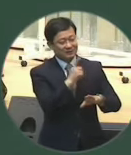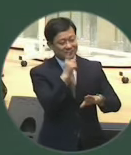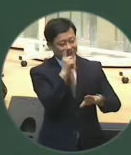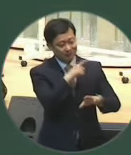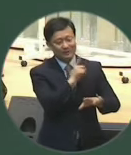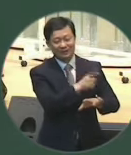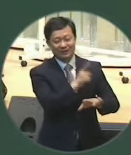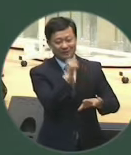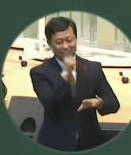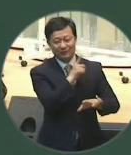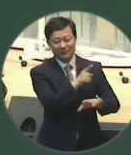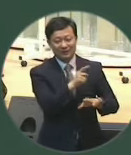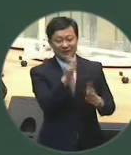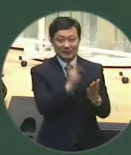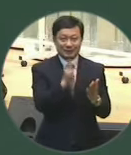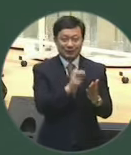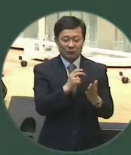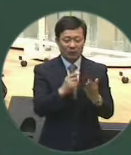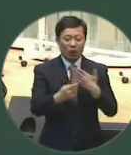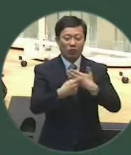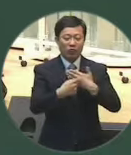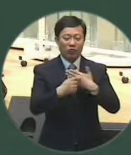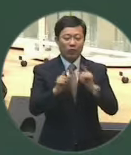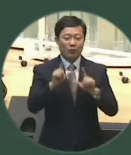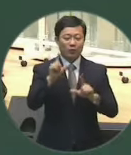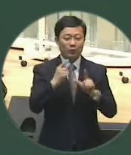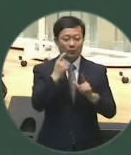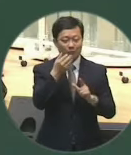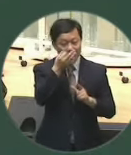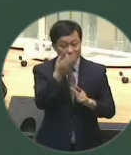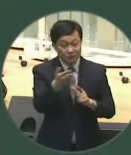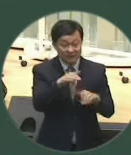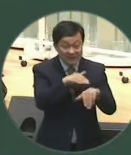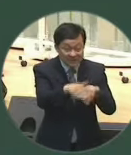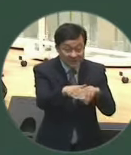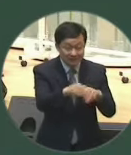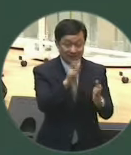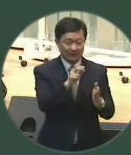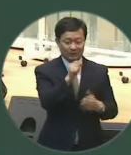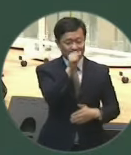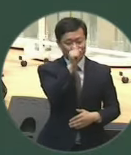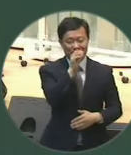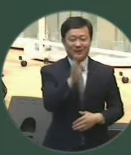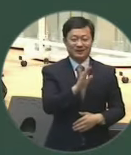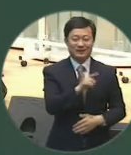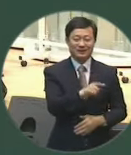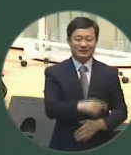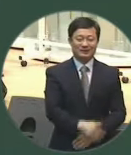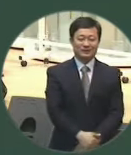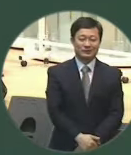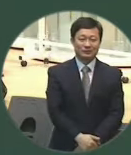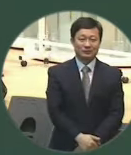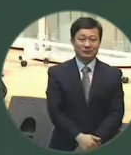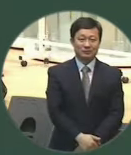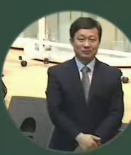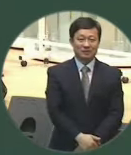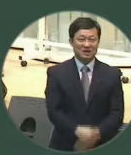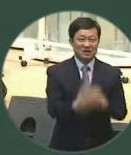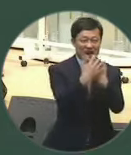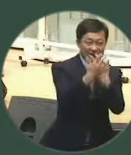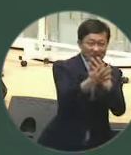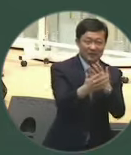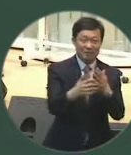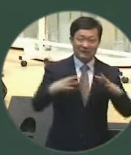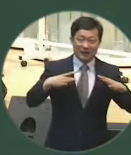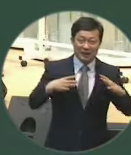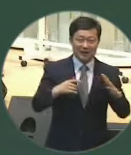be like other organizations that try to put up a show, raise up these witnesses, and manage what they say. 와 우리가 막 이런 막 어마어마한 일을